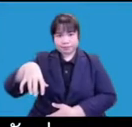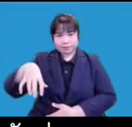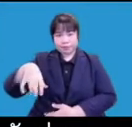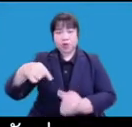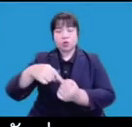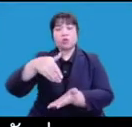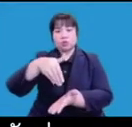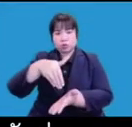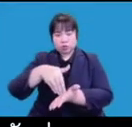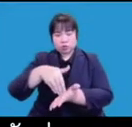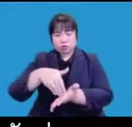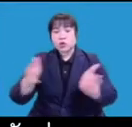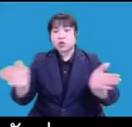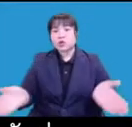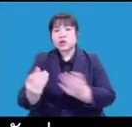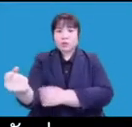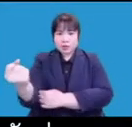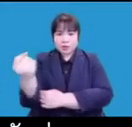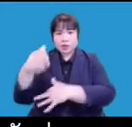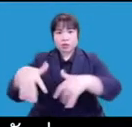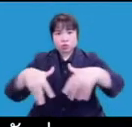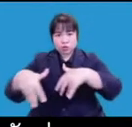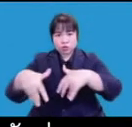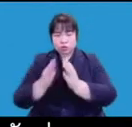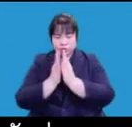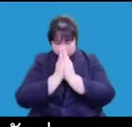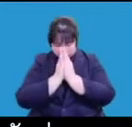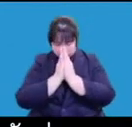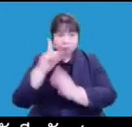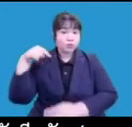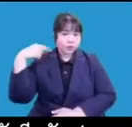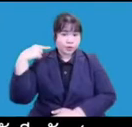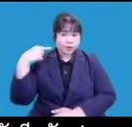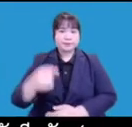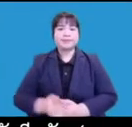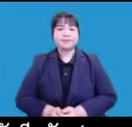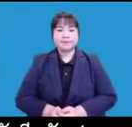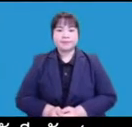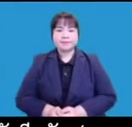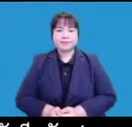นกรมการพัฒนาชุมชนสวัสดีครับคุณบุญที่ว่าครับ